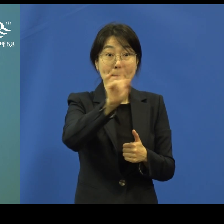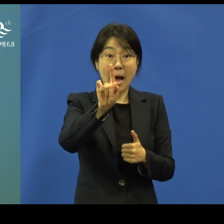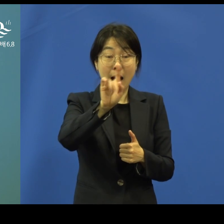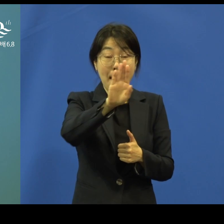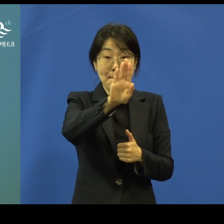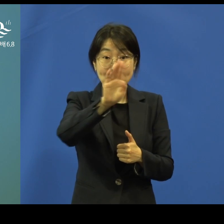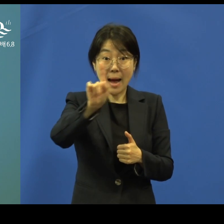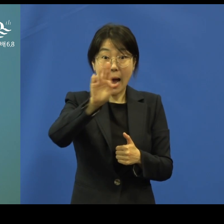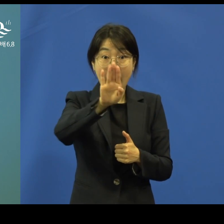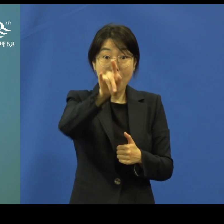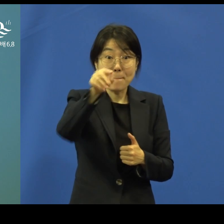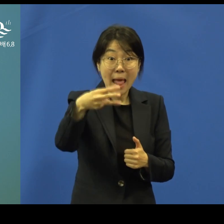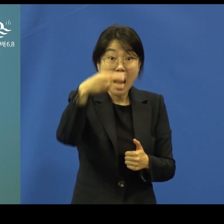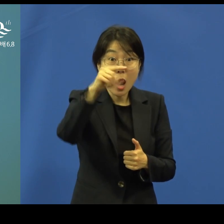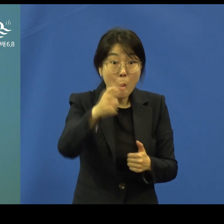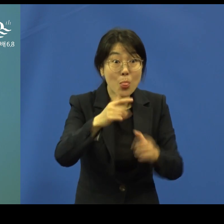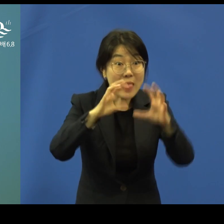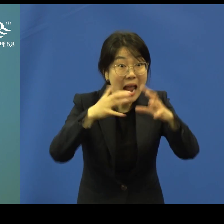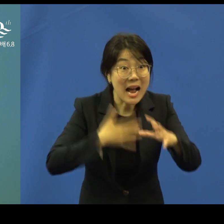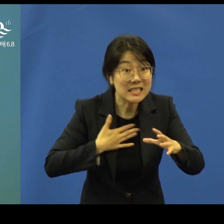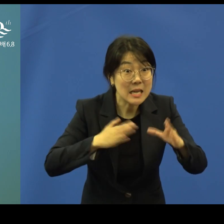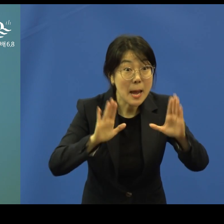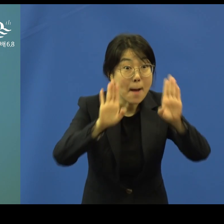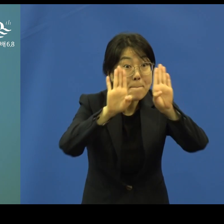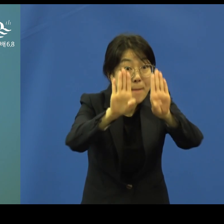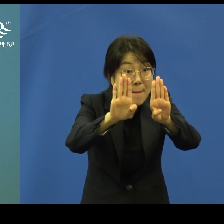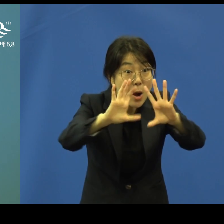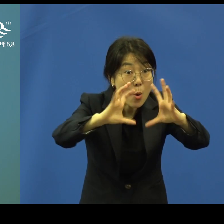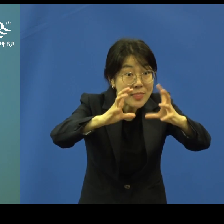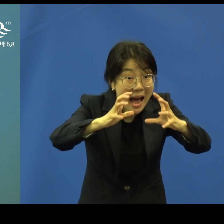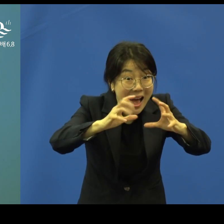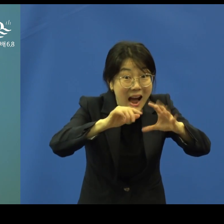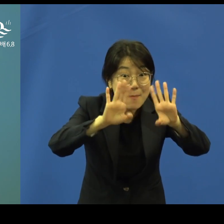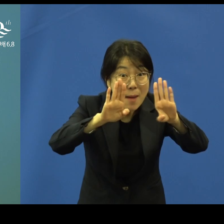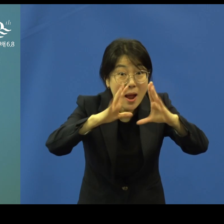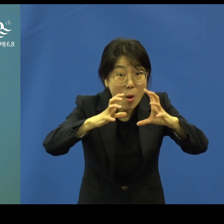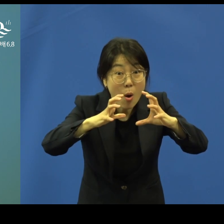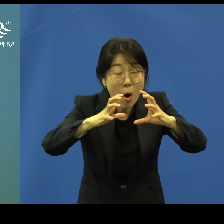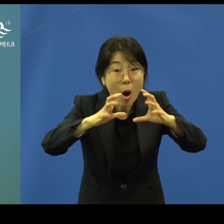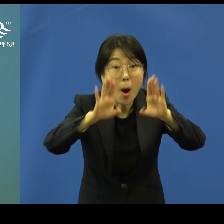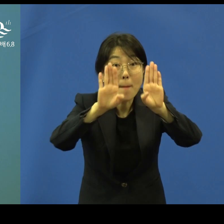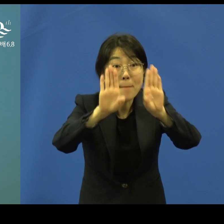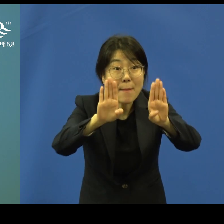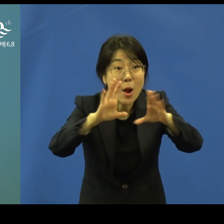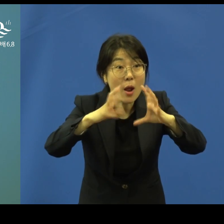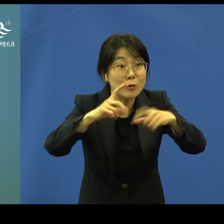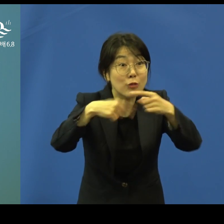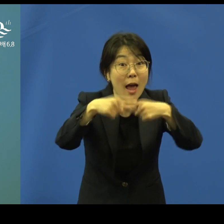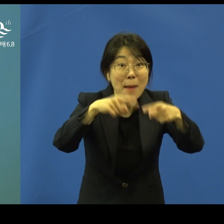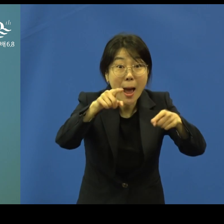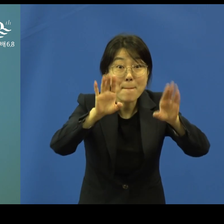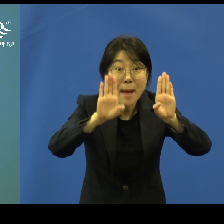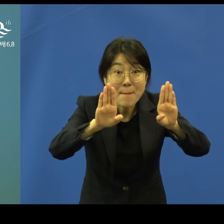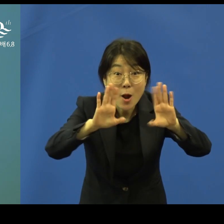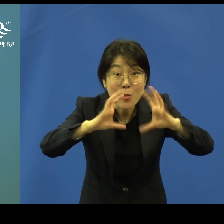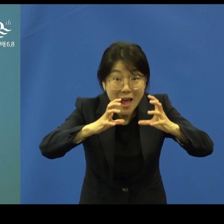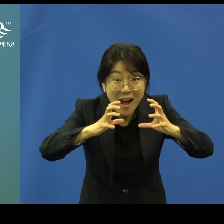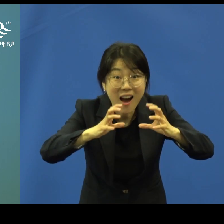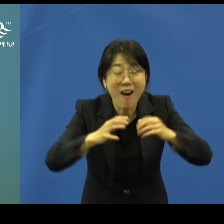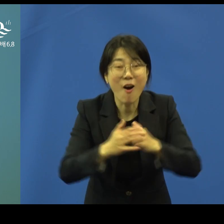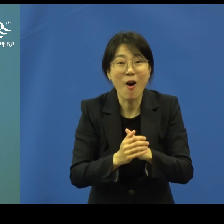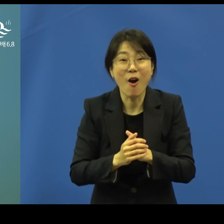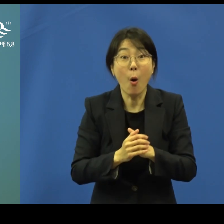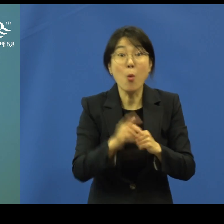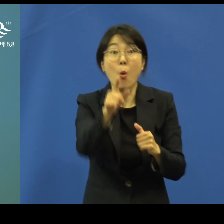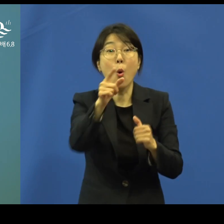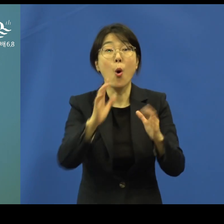그래서 이제 요한계시록에는 바벨론, 이게 나라 이름이지만 이제 상징적으로 큰 성 바벨론이라는